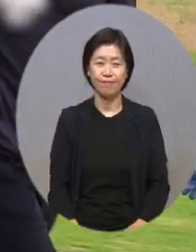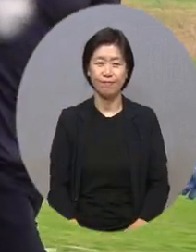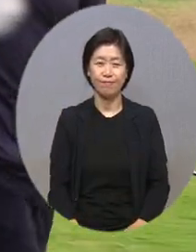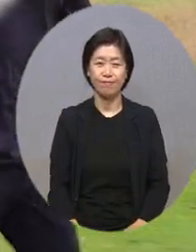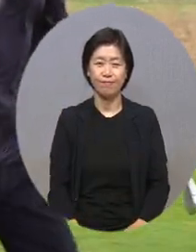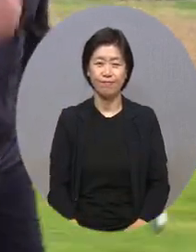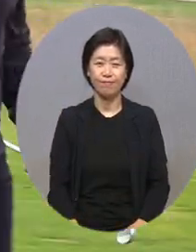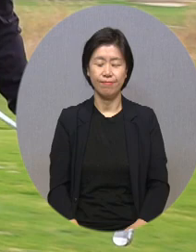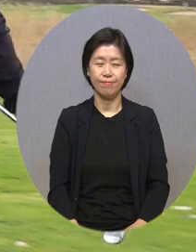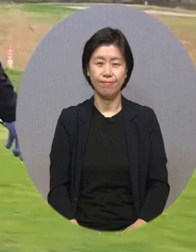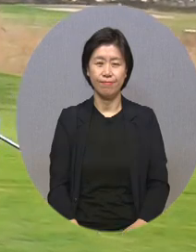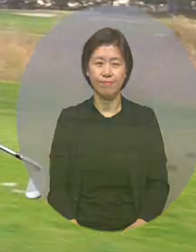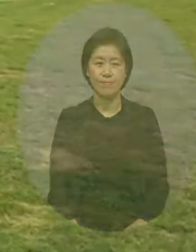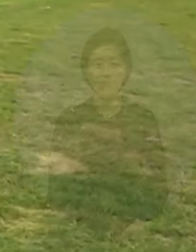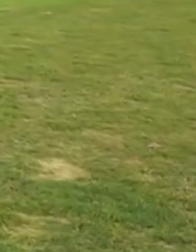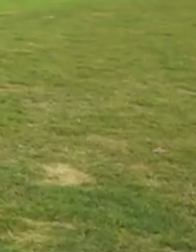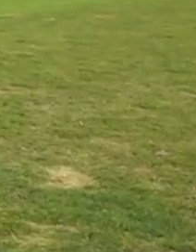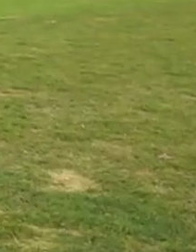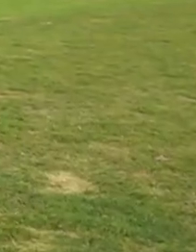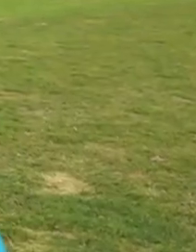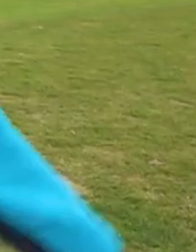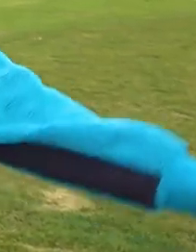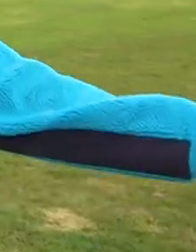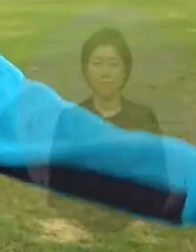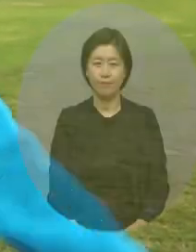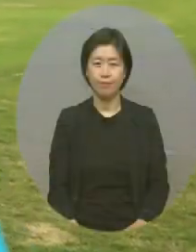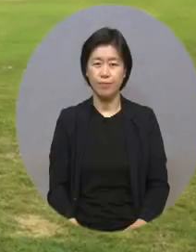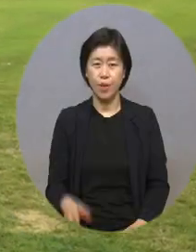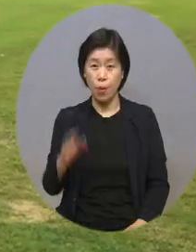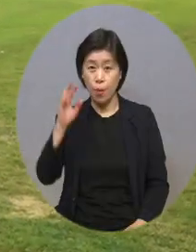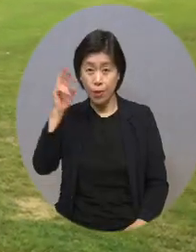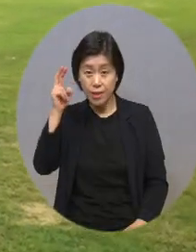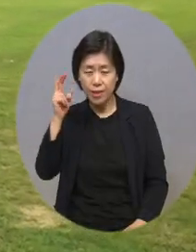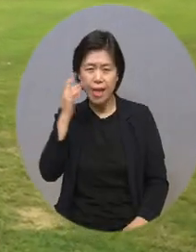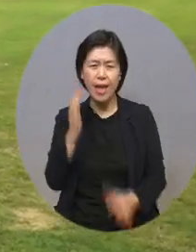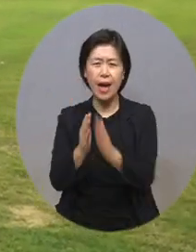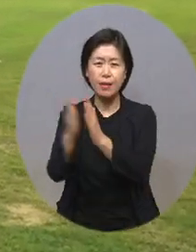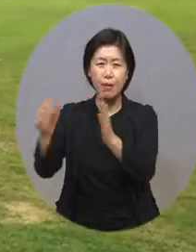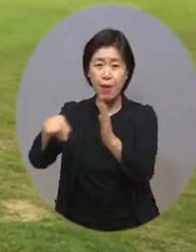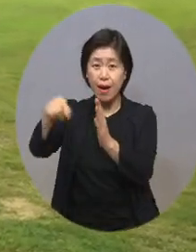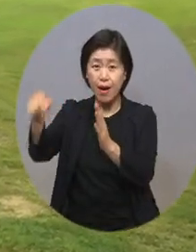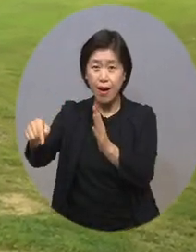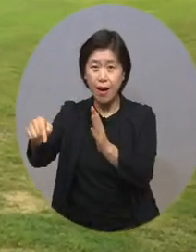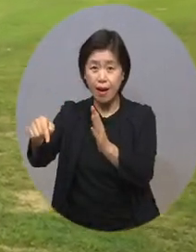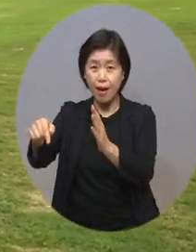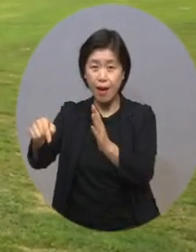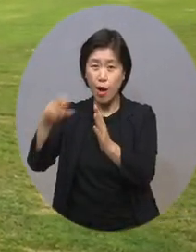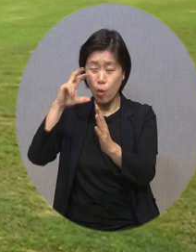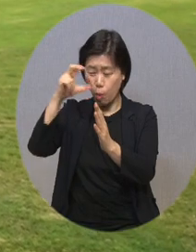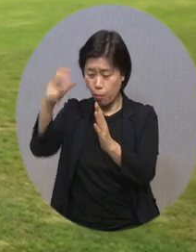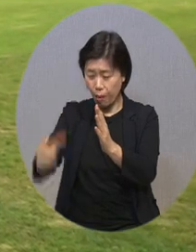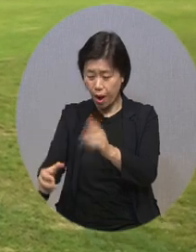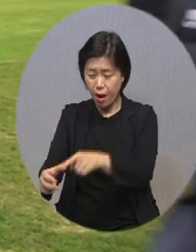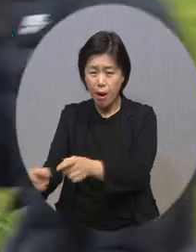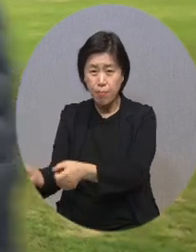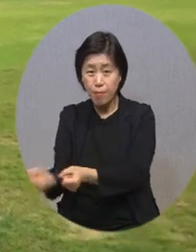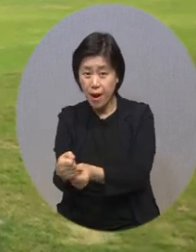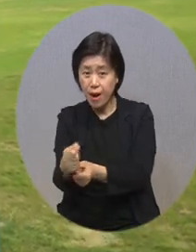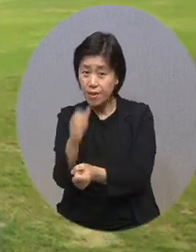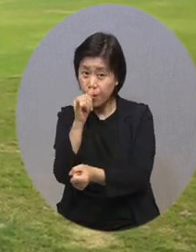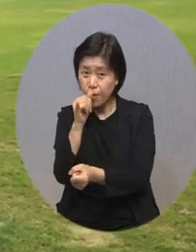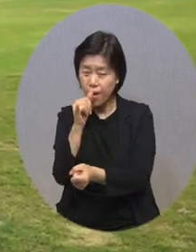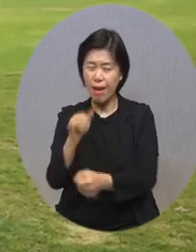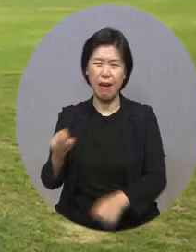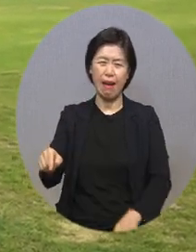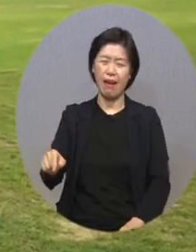내장용 전자담배 피고 있는 혹시라도 갈대밭에 들어가서 치는 분은 없겠죠? 안 치는 게 낫죠.